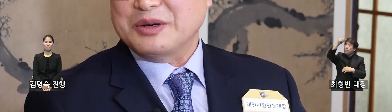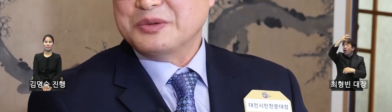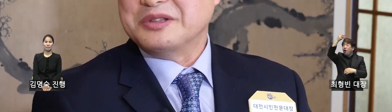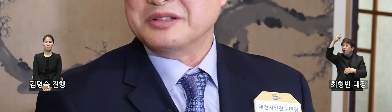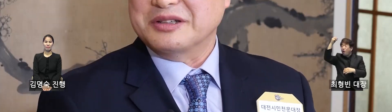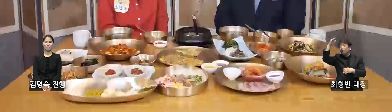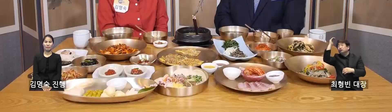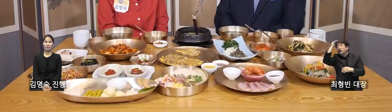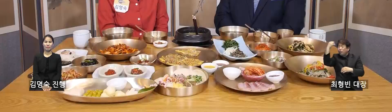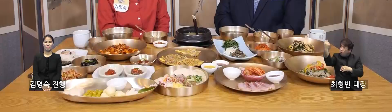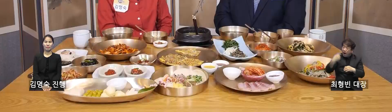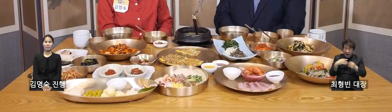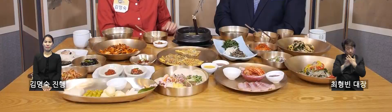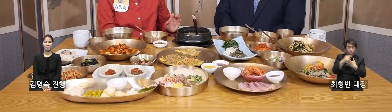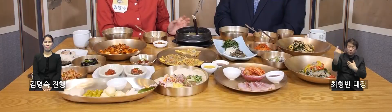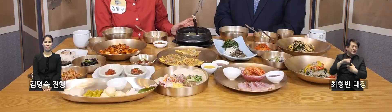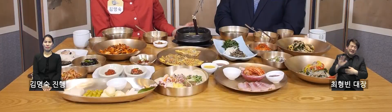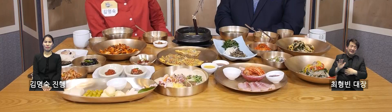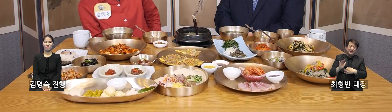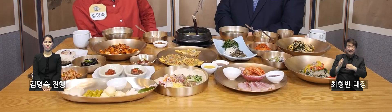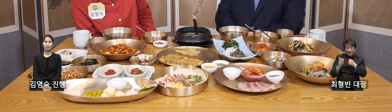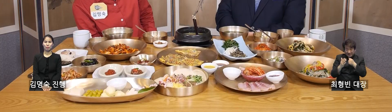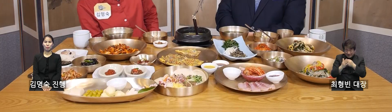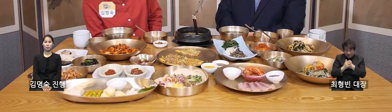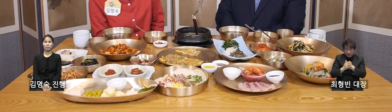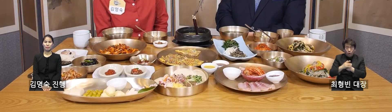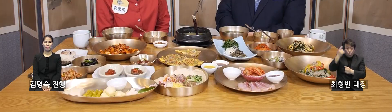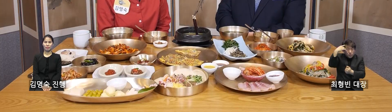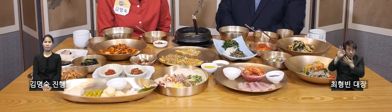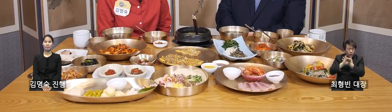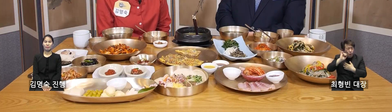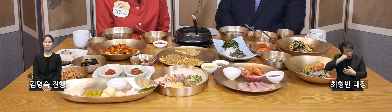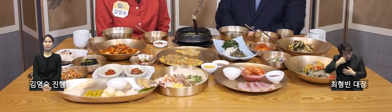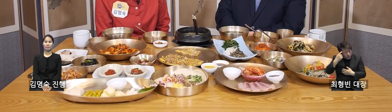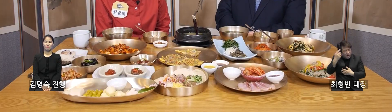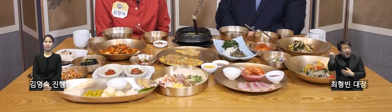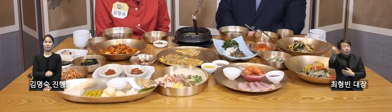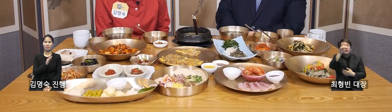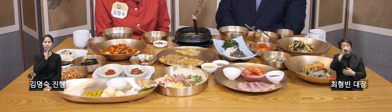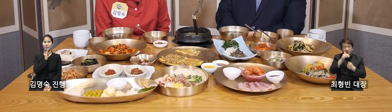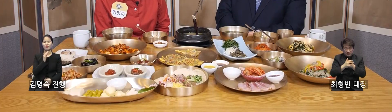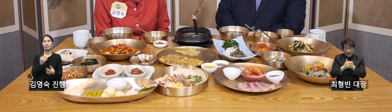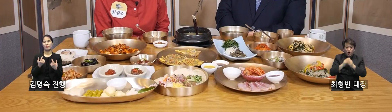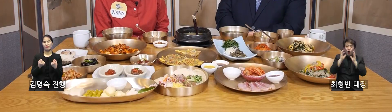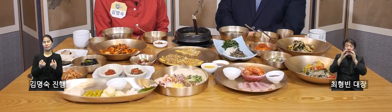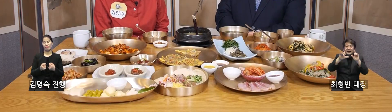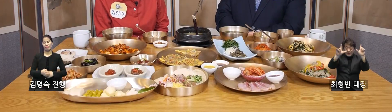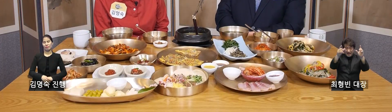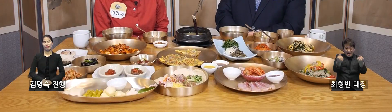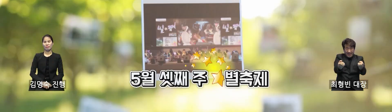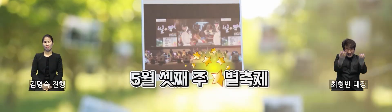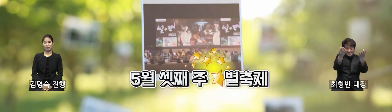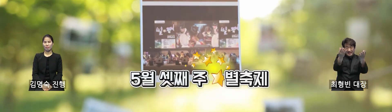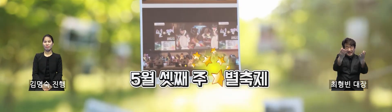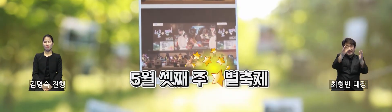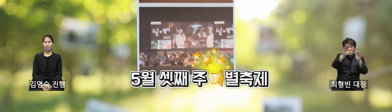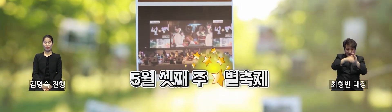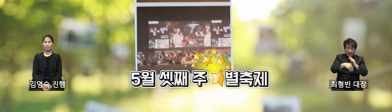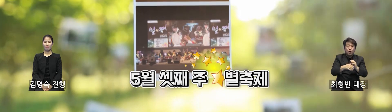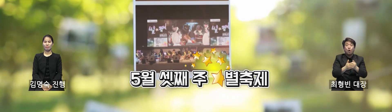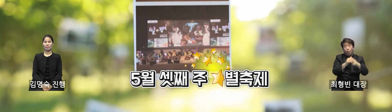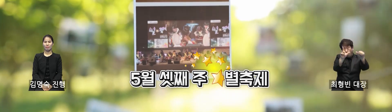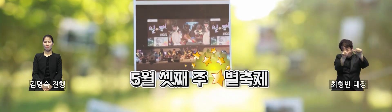사실 안 오거든요 왜냐하면 은 어렵다고 생각하는 그래서 어린이날 행사 라고 저희들이 또 5월